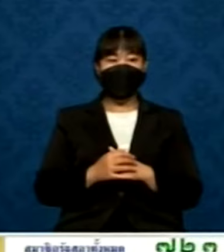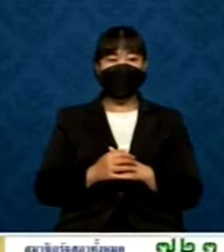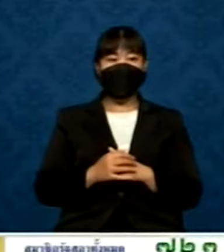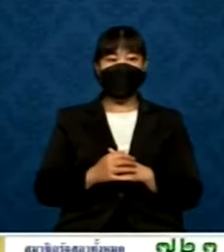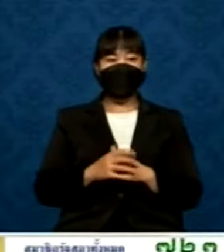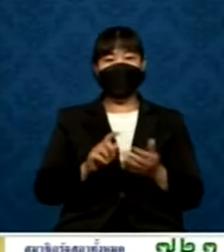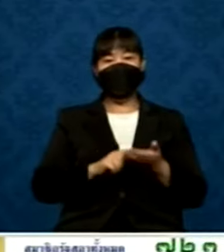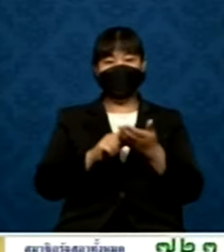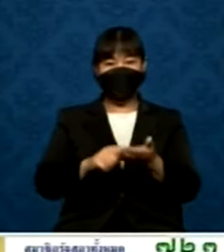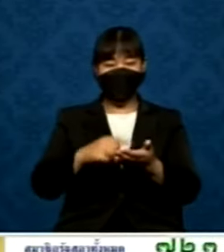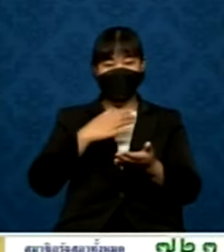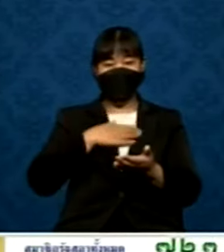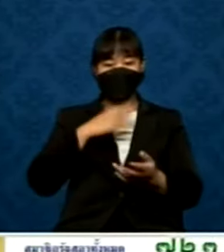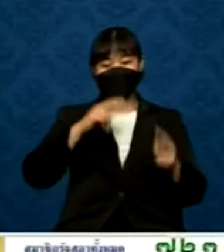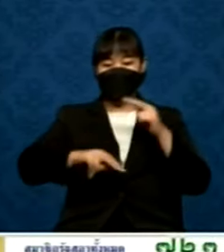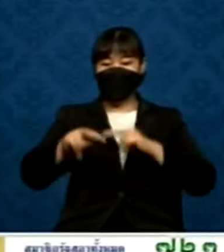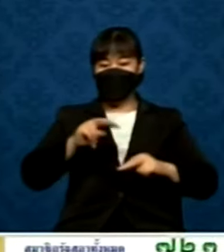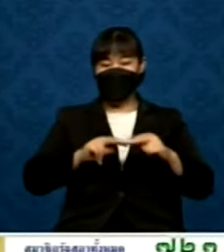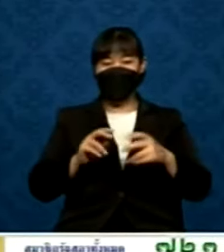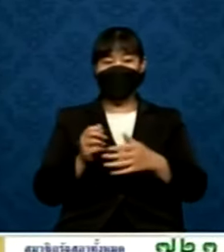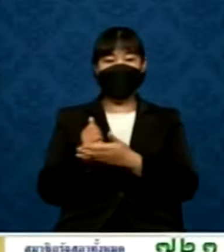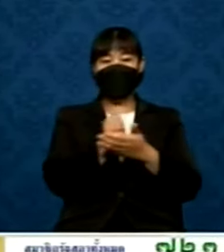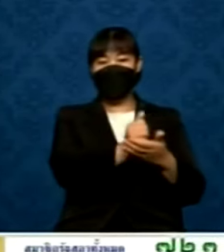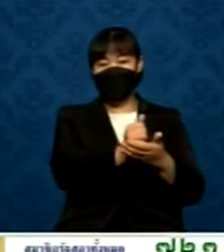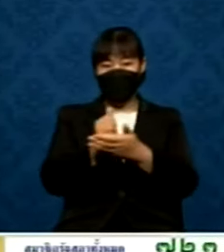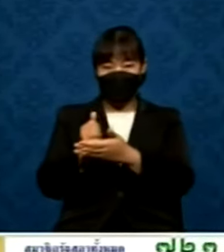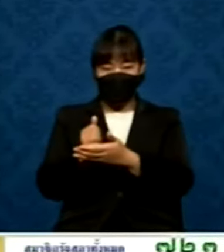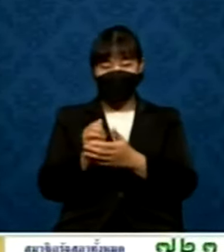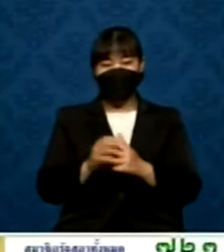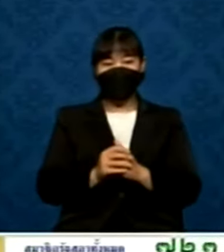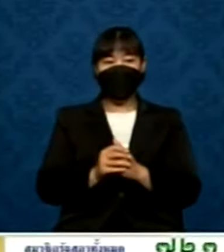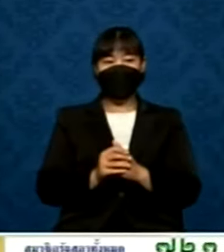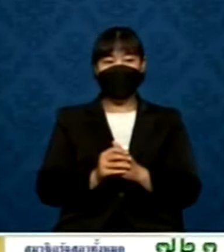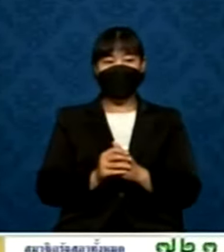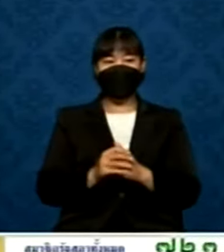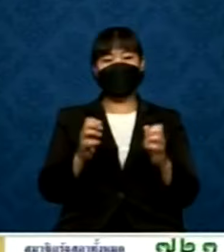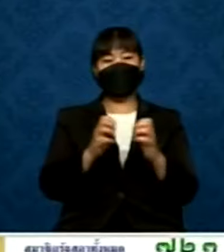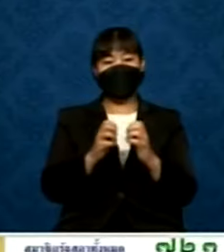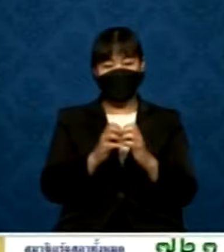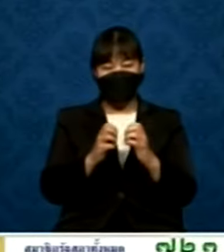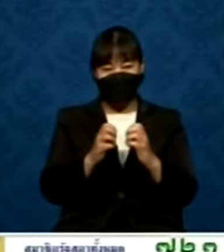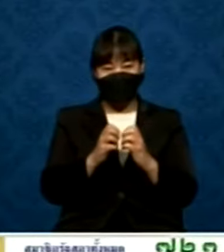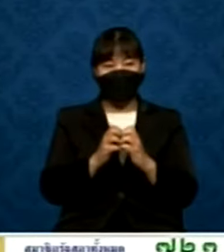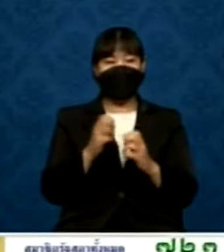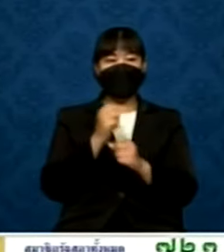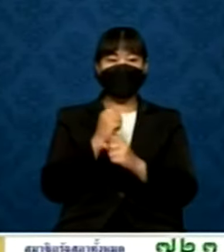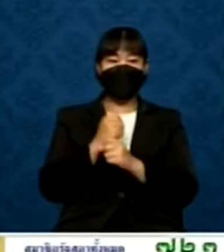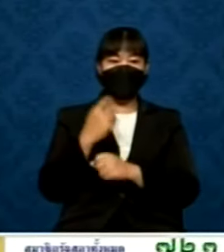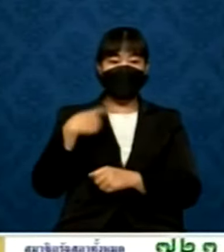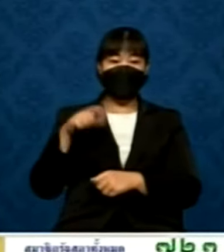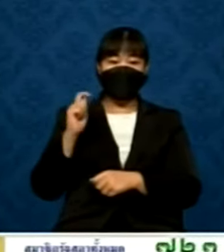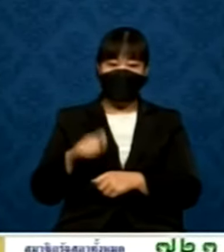การตรวจสอบถ่วงดุลซึ่งกันและกันไม่ได้เข้าไปแทรกแซงการทำงานใดๆขององค์กรตุลาการและก็องค์กรอิ